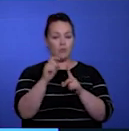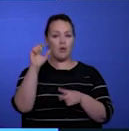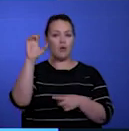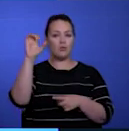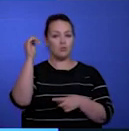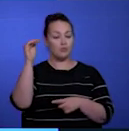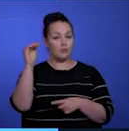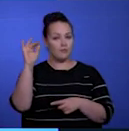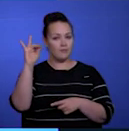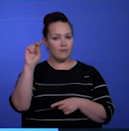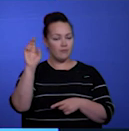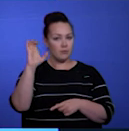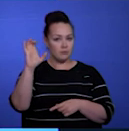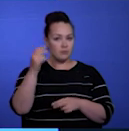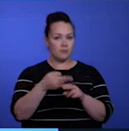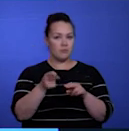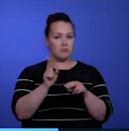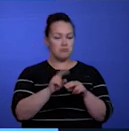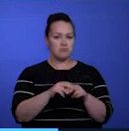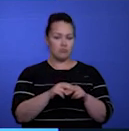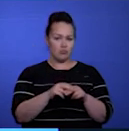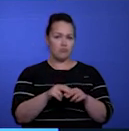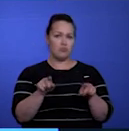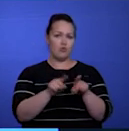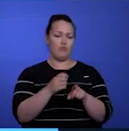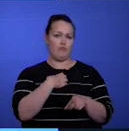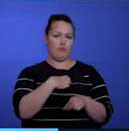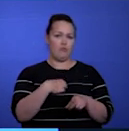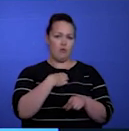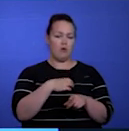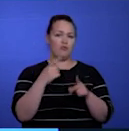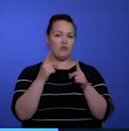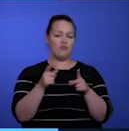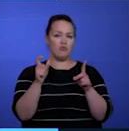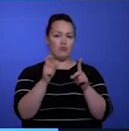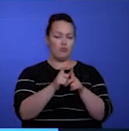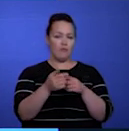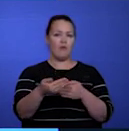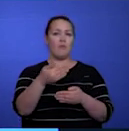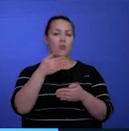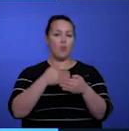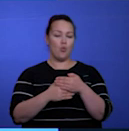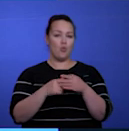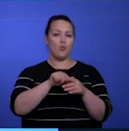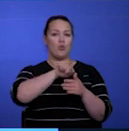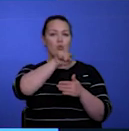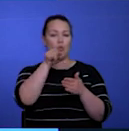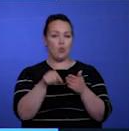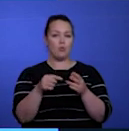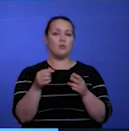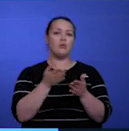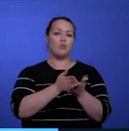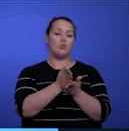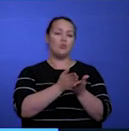а суффикс это не менее значимая часть слова которое стоит после корня и служит для